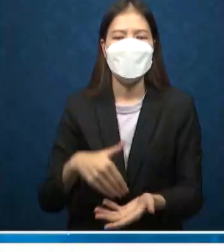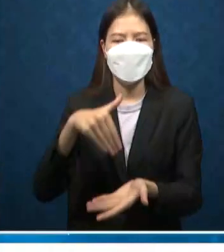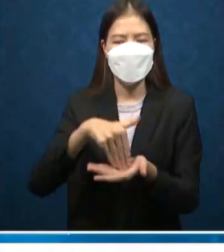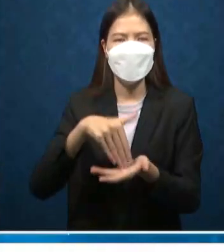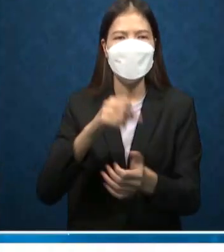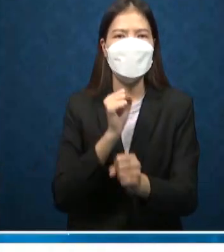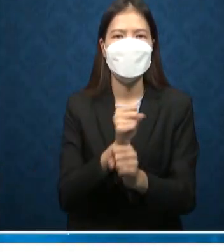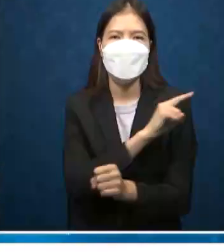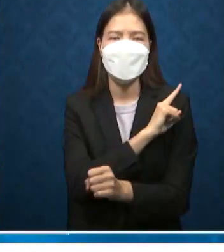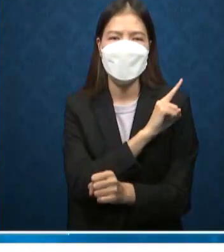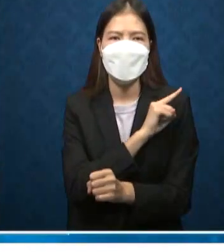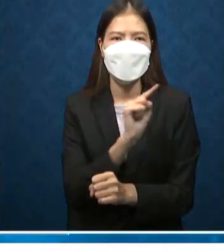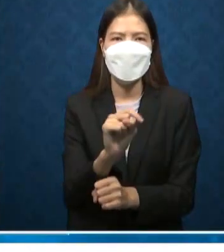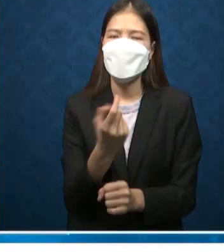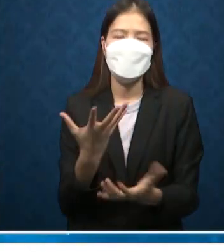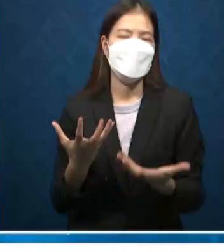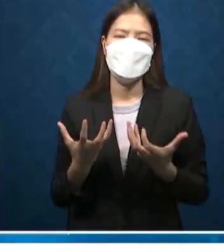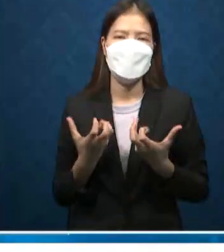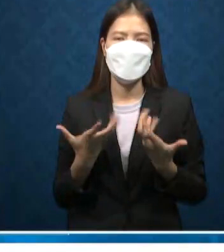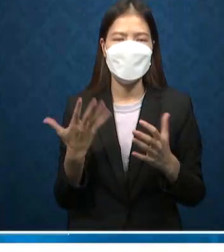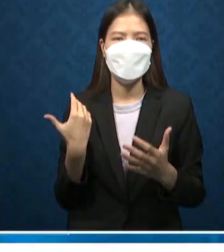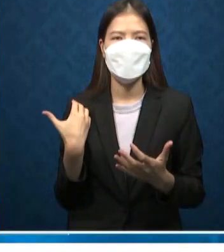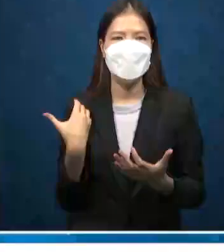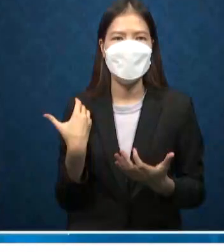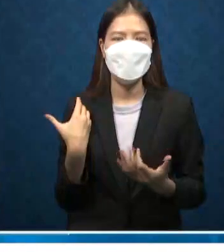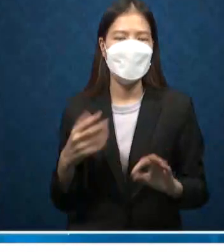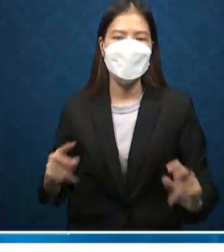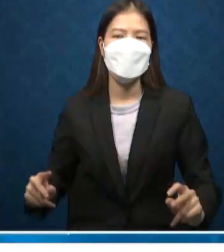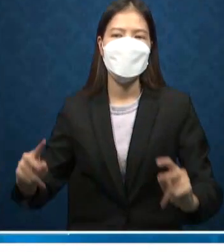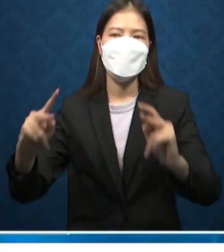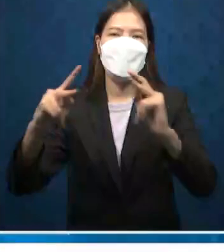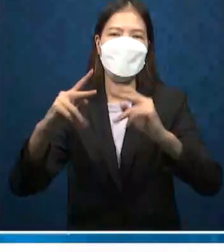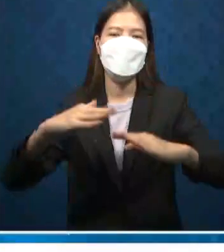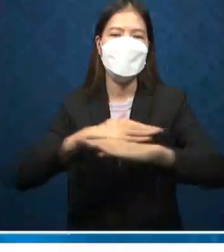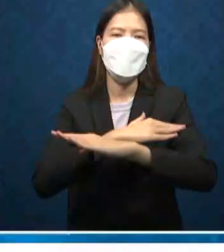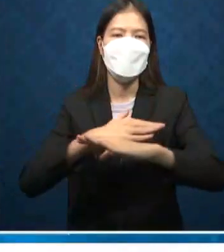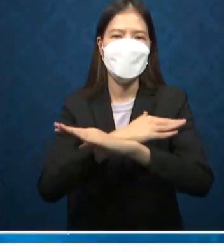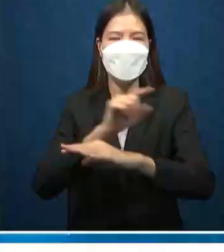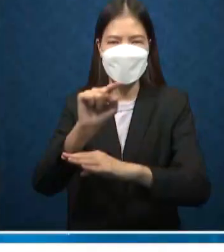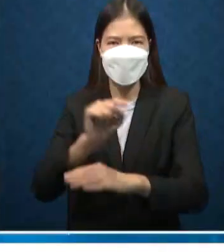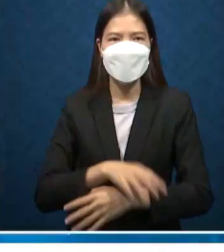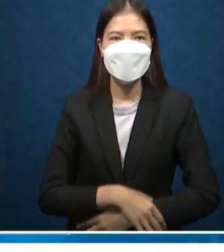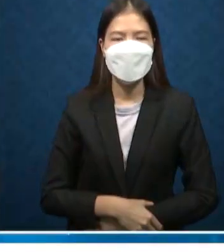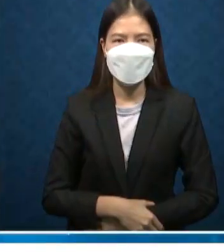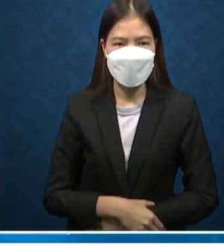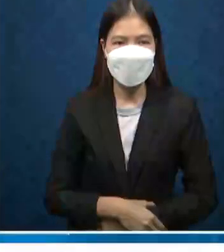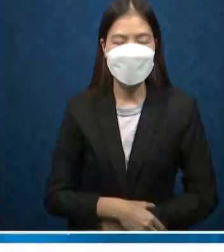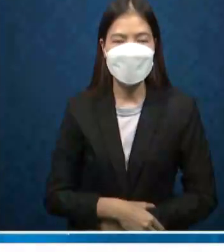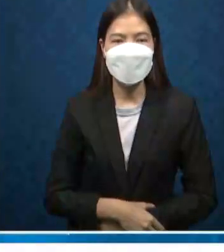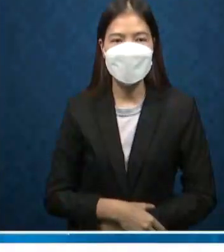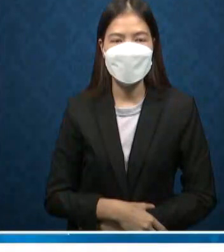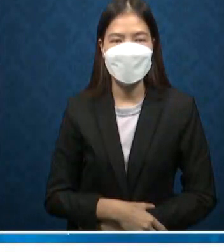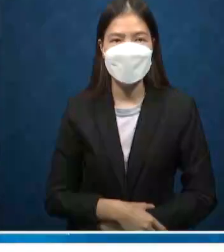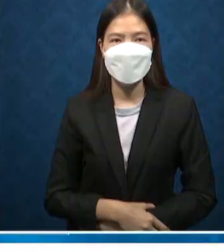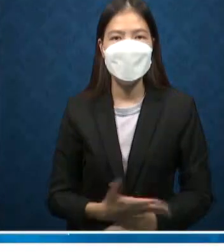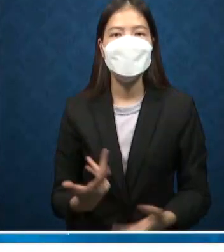ที่ต้องดำเนินการไม่ได้รับการจัดสรรงบประมาณก็คือกรมทางหลวงจึงไม่สามารถดำเนินการได้จึง